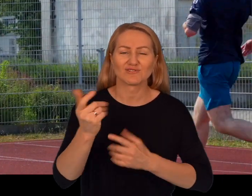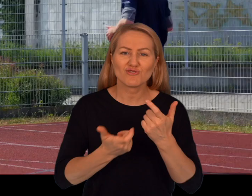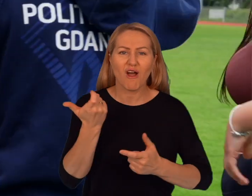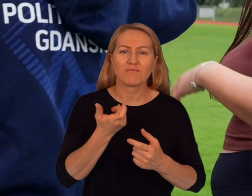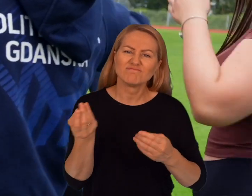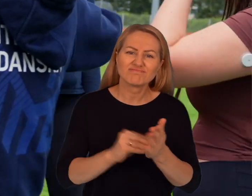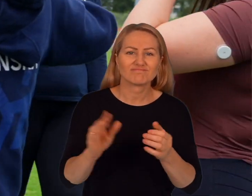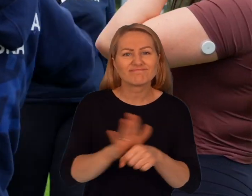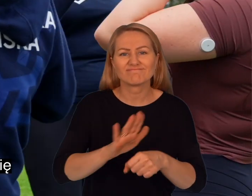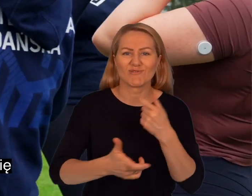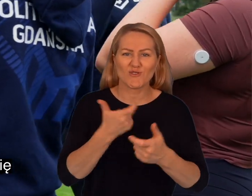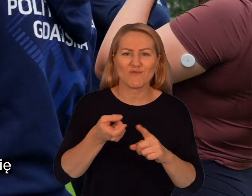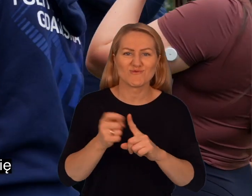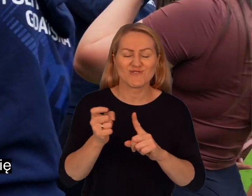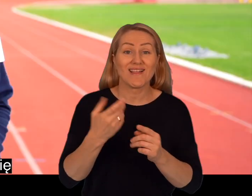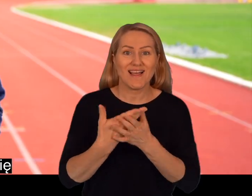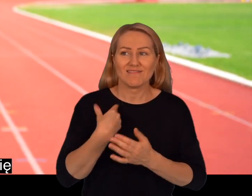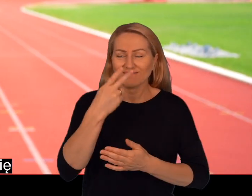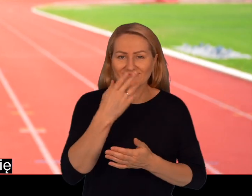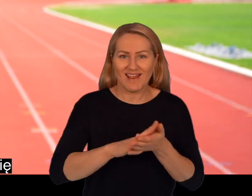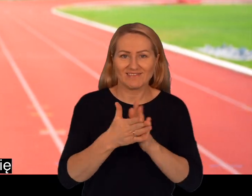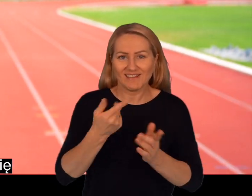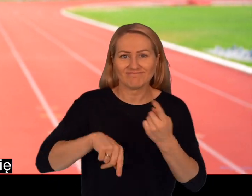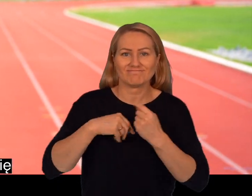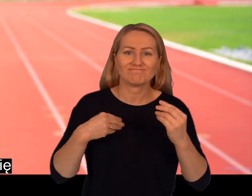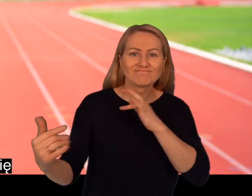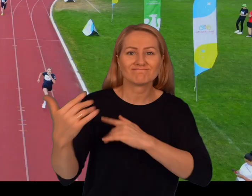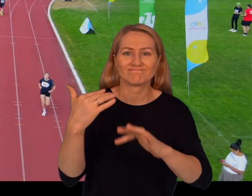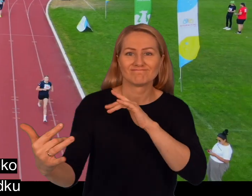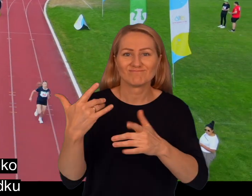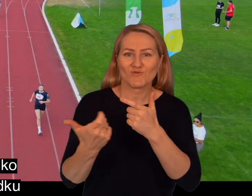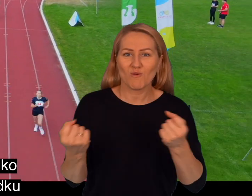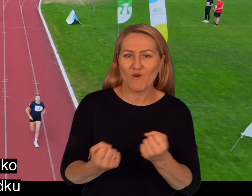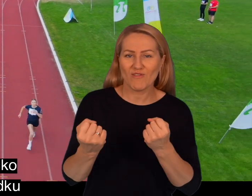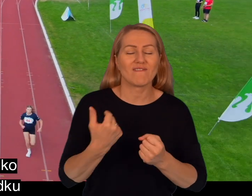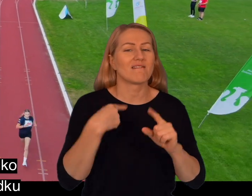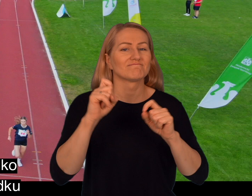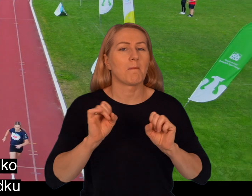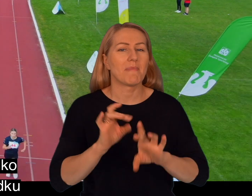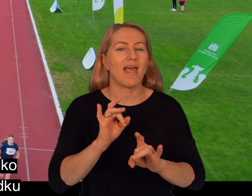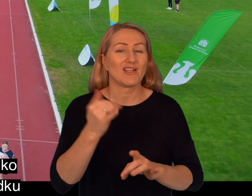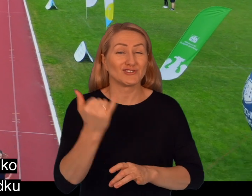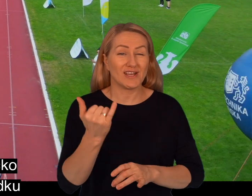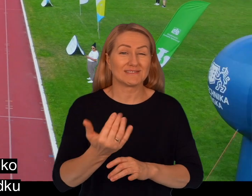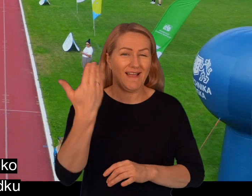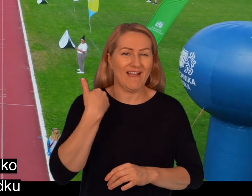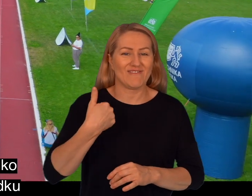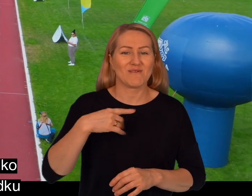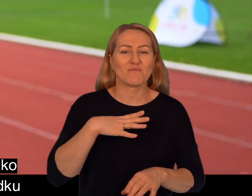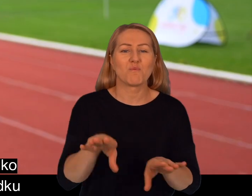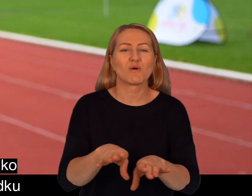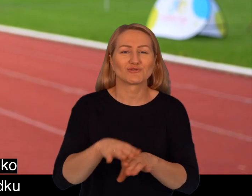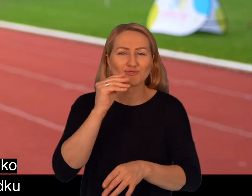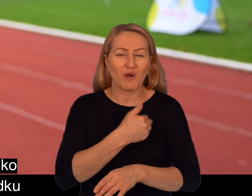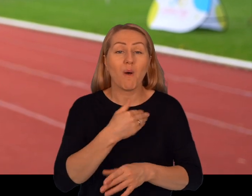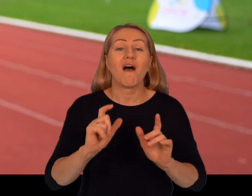więcej tego zapasu nadrobić, więc no wzajemne takie motywowanie się na tej trasie. Zaczęłam biegać jako dziecko w podstawówce, a